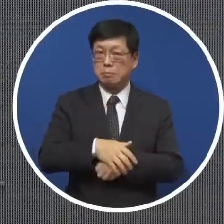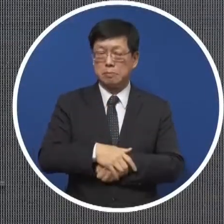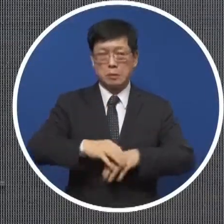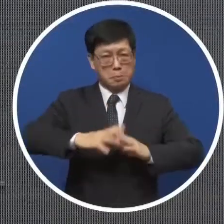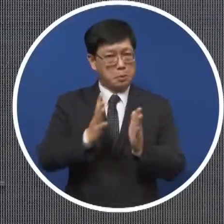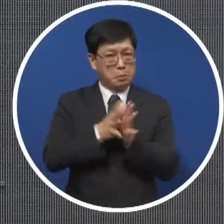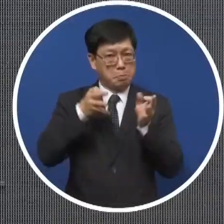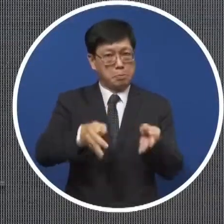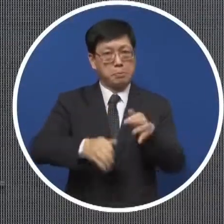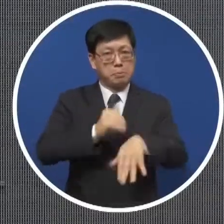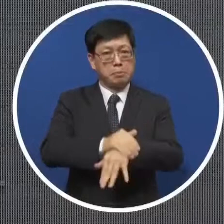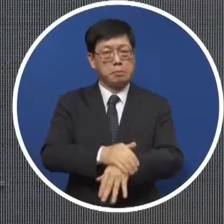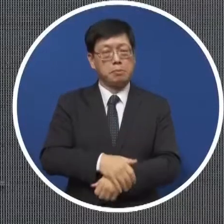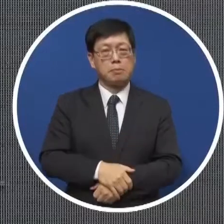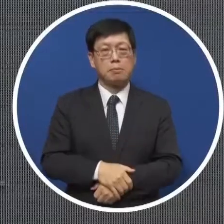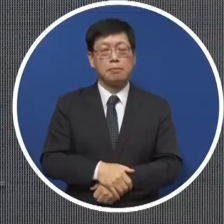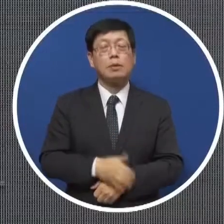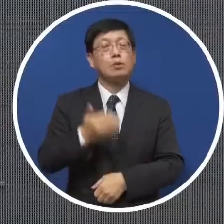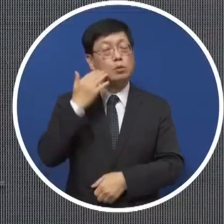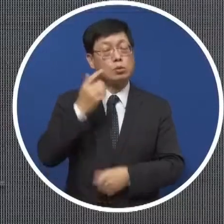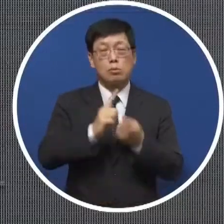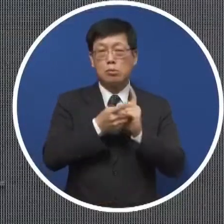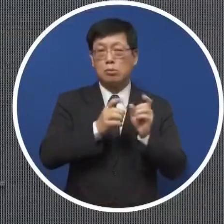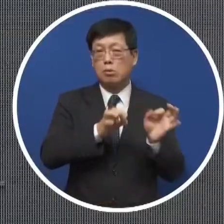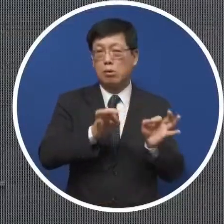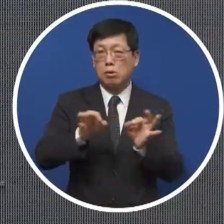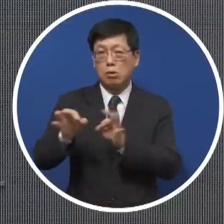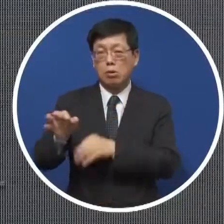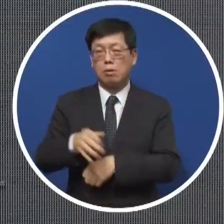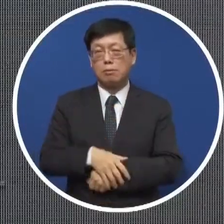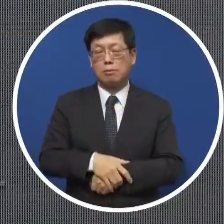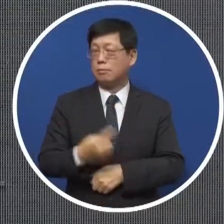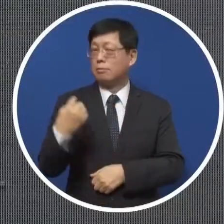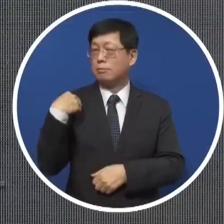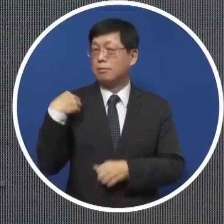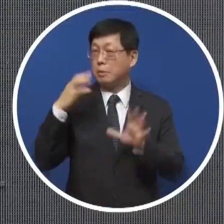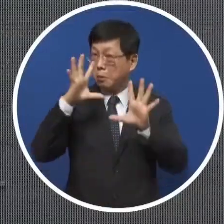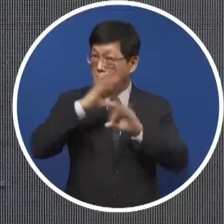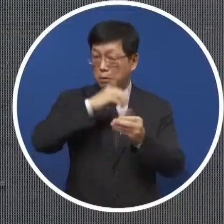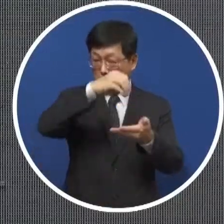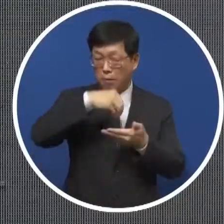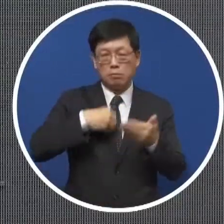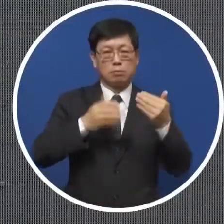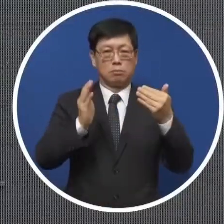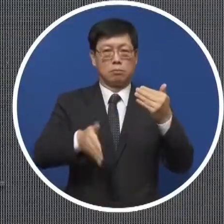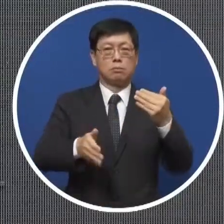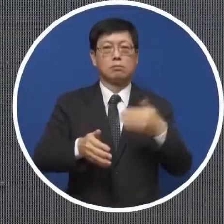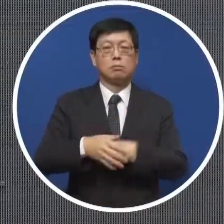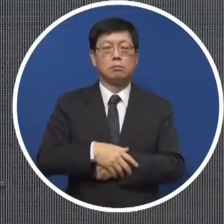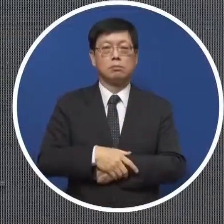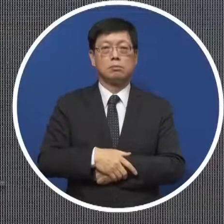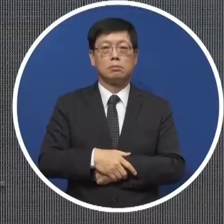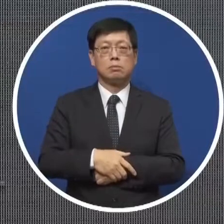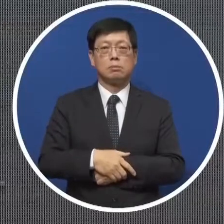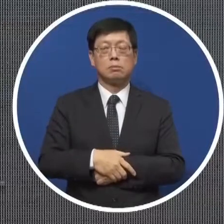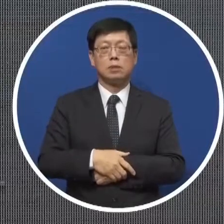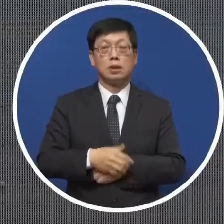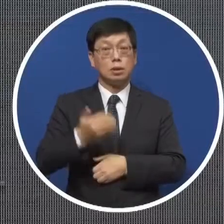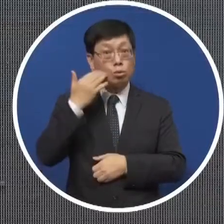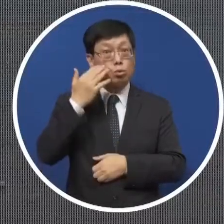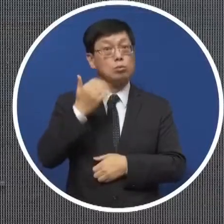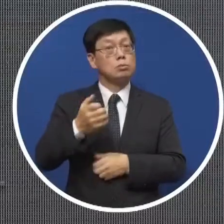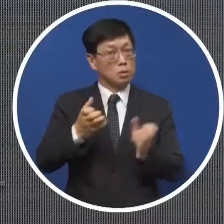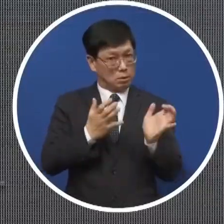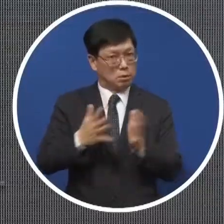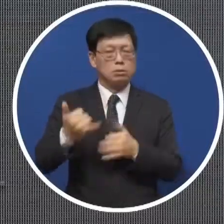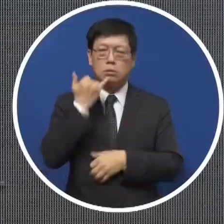签约完成？如果要拖，昨天晚上送来是9:30，合理的时间